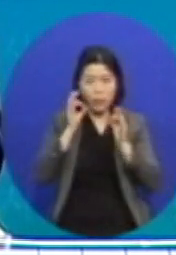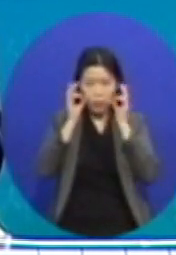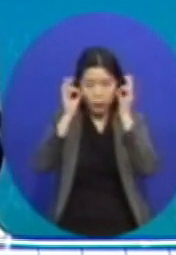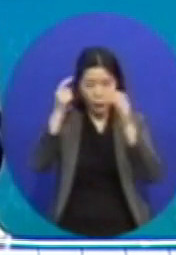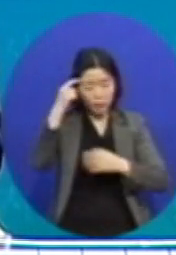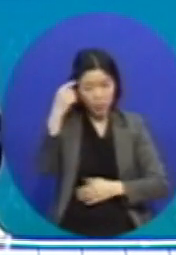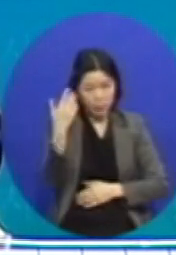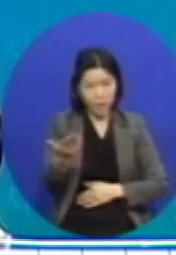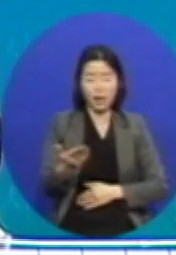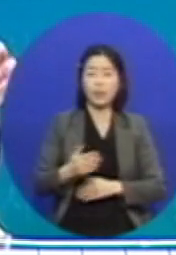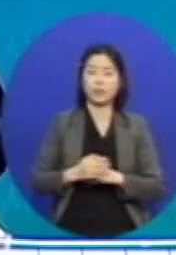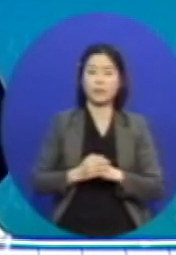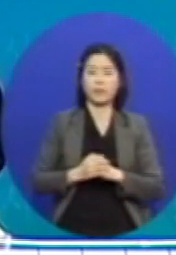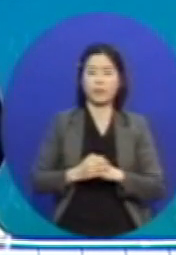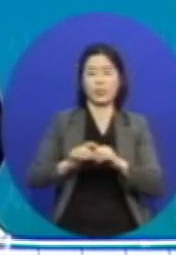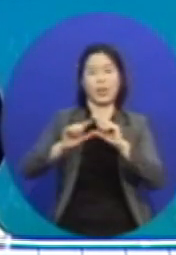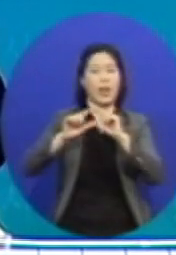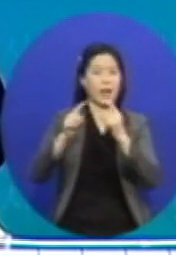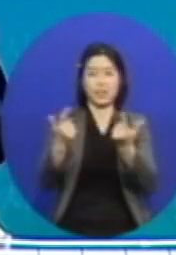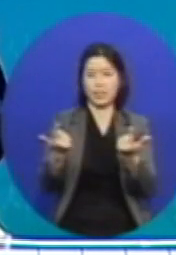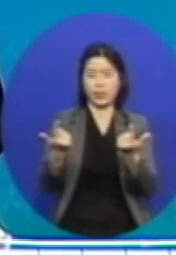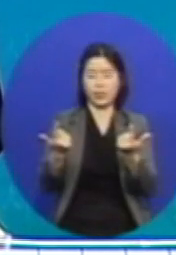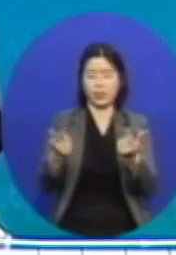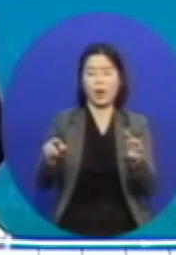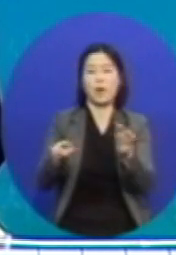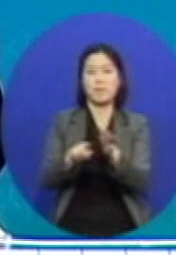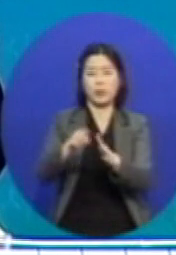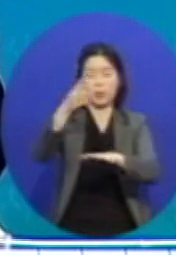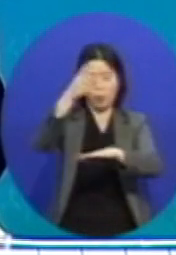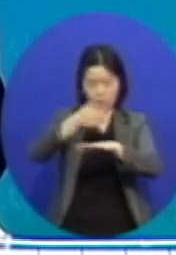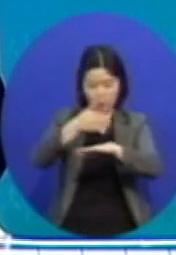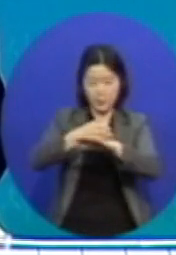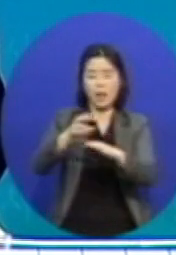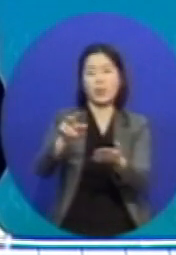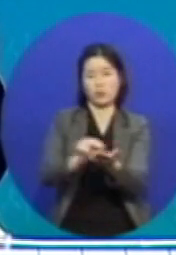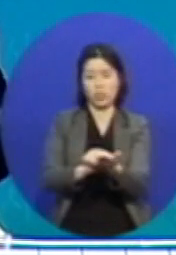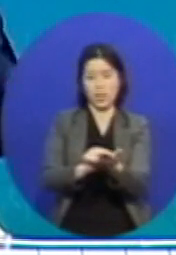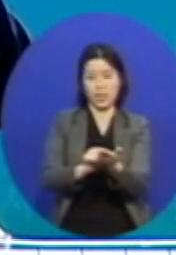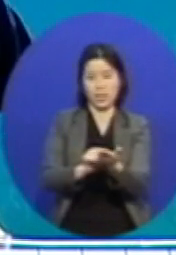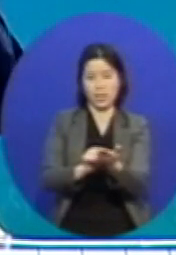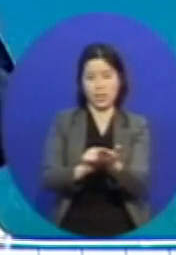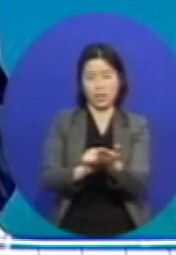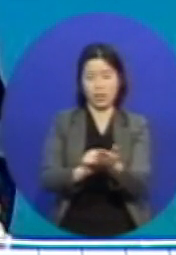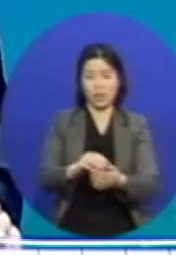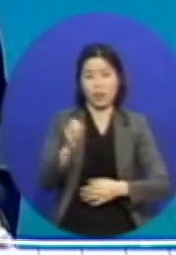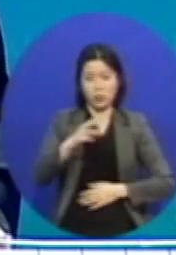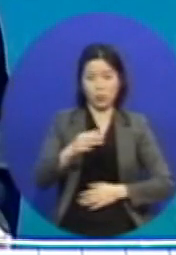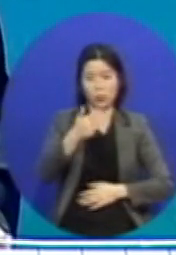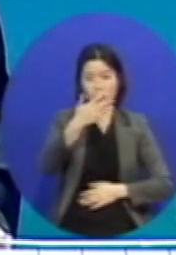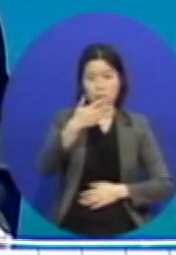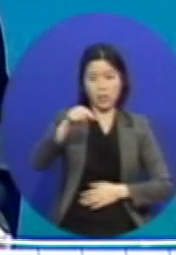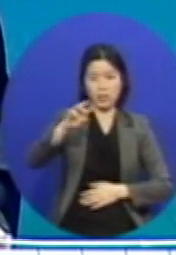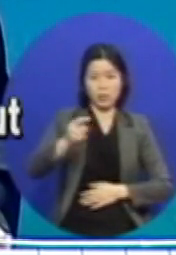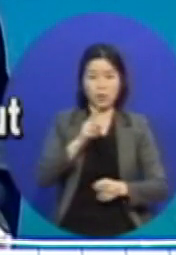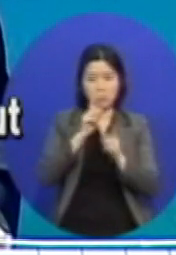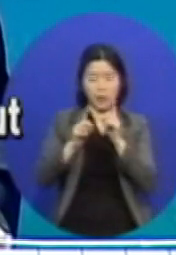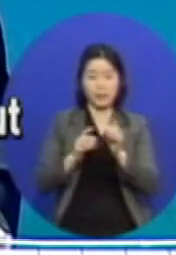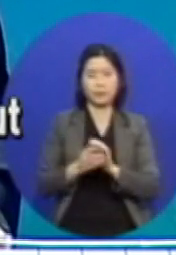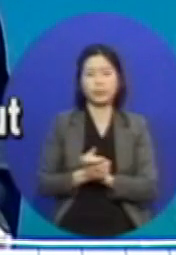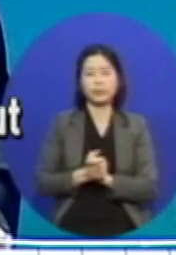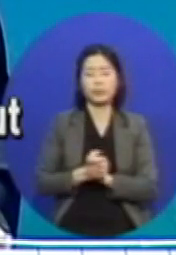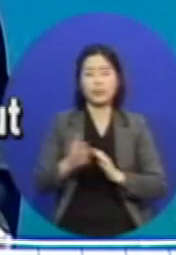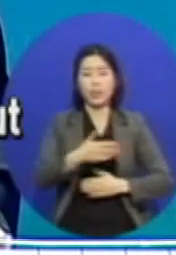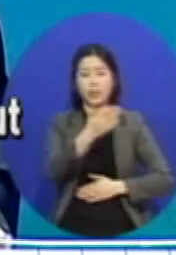까 아니에요 및 꼭 암살 문제에요 5 8절 말씀을 다시 한번 보지요